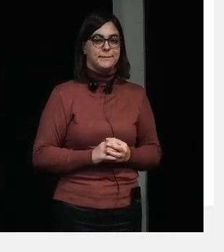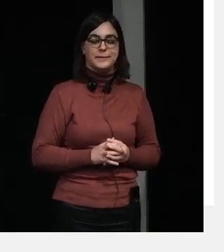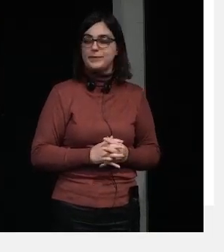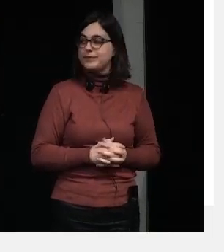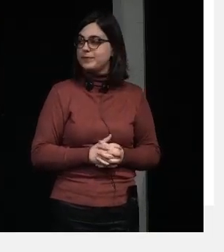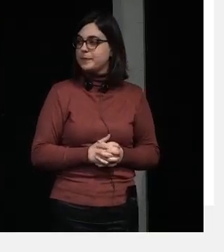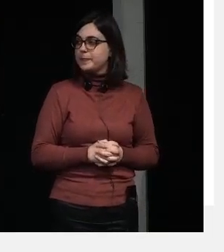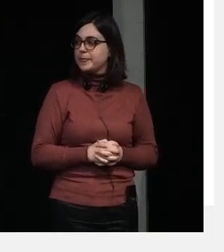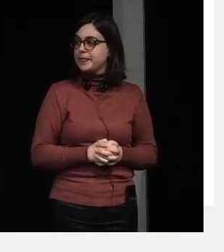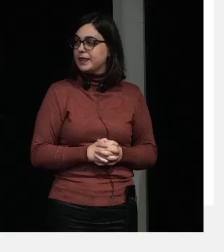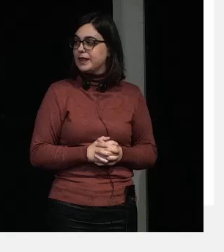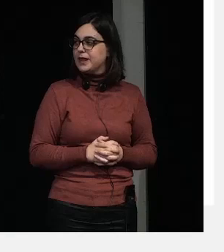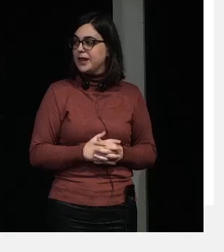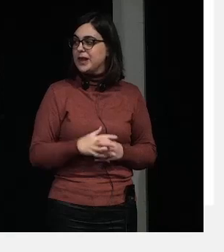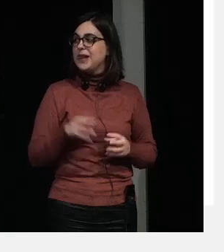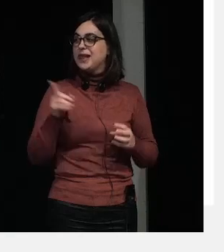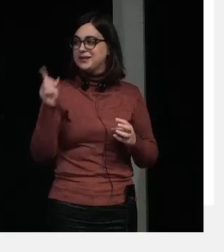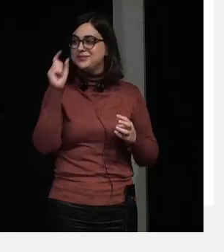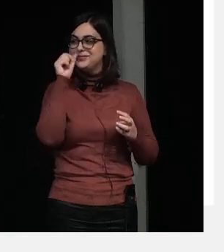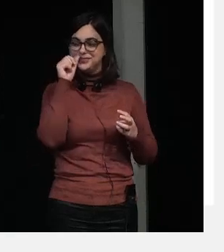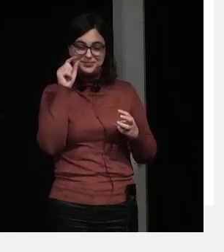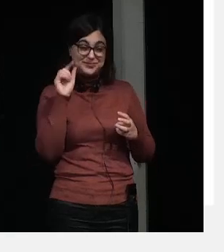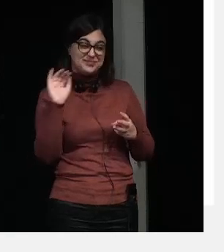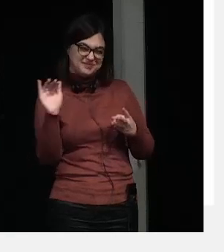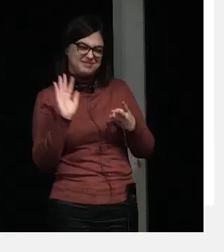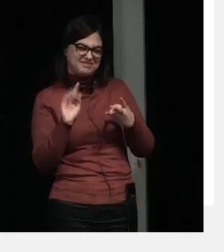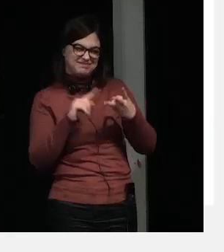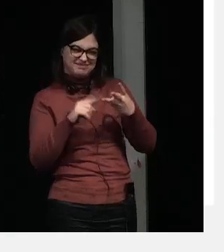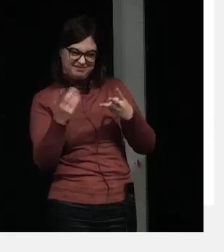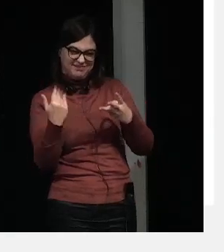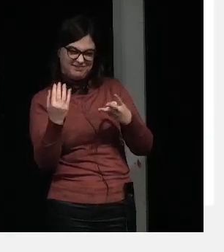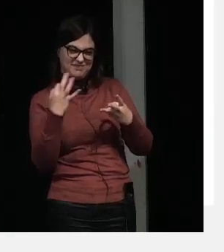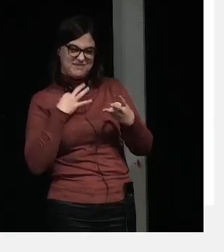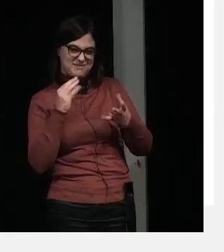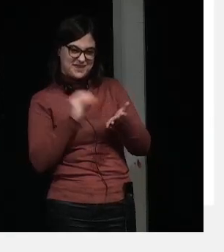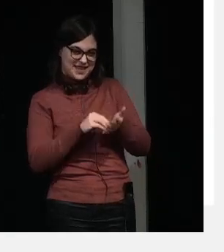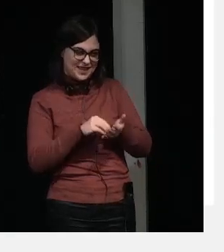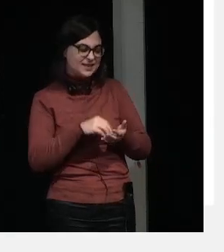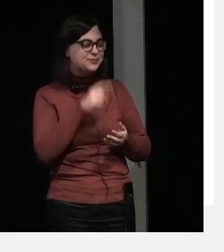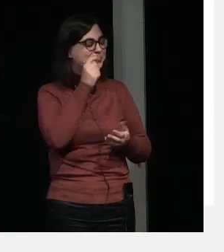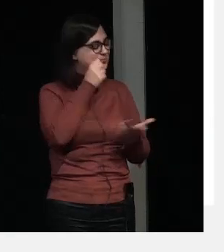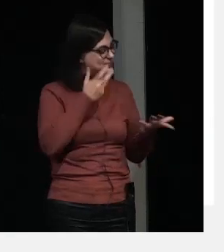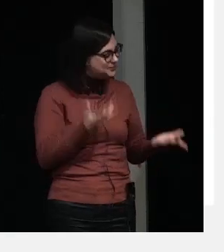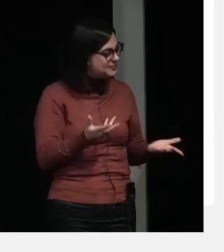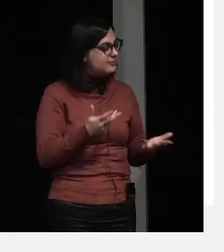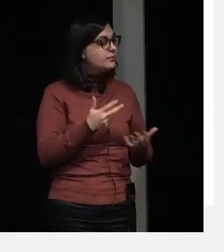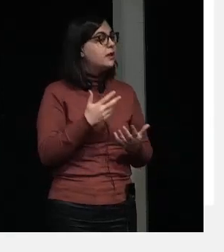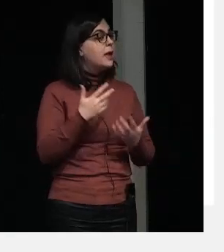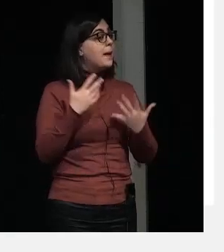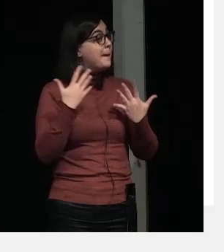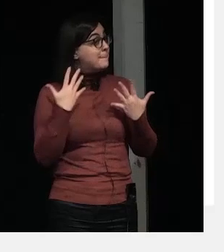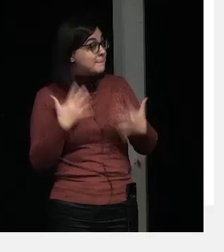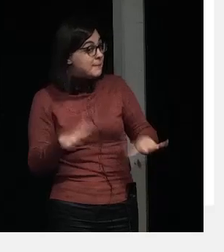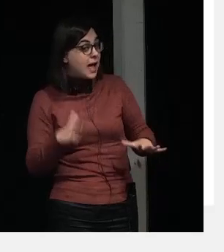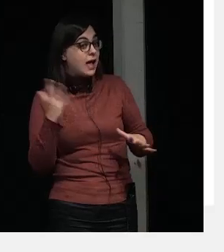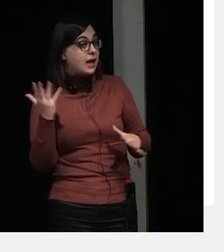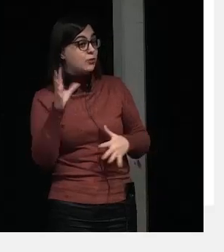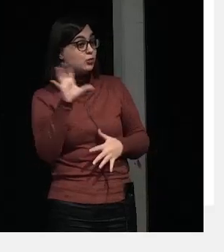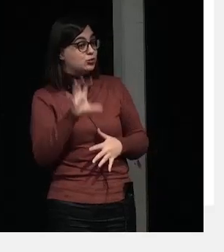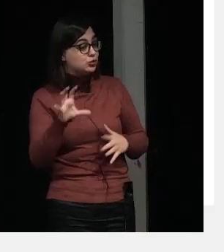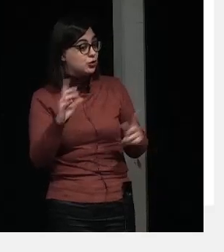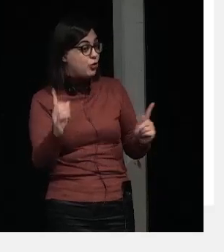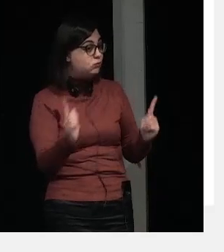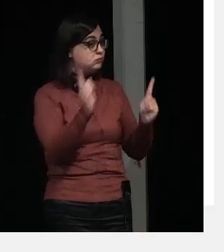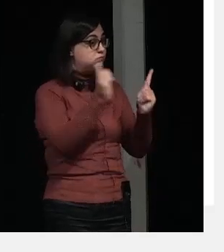Θέλετε να μου επαναλάβετε και τη δική σας ερώτηση? Με μεγάλη χαρά. Ήθελα να σε ρωτήσω αν υπήρξαν μουσεία τα οποία να σε προσέγγισαν και να ζητήσουν